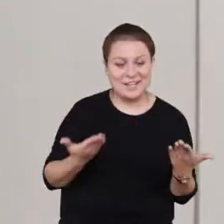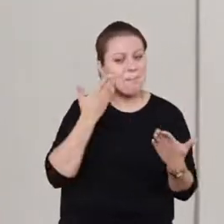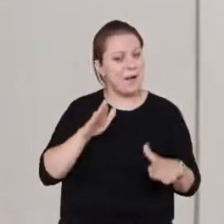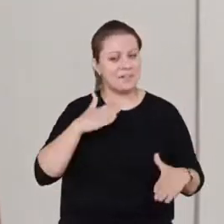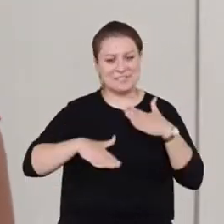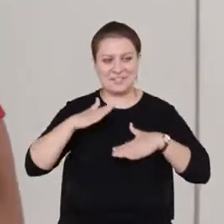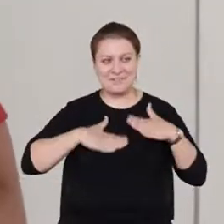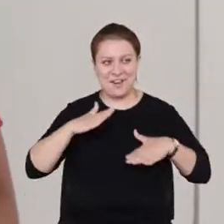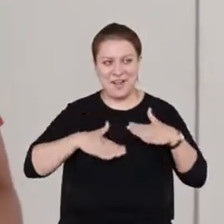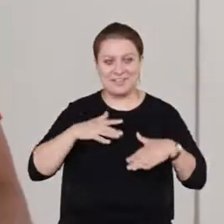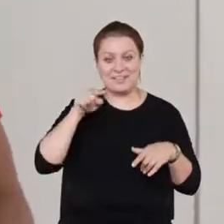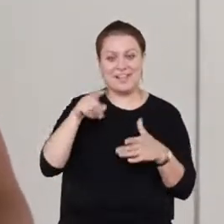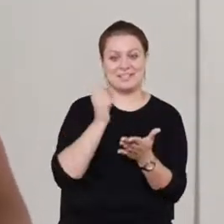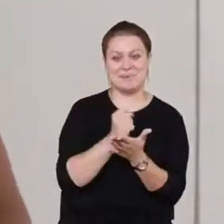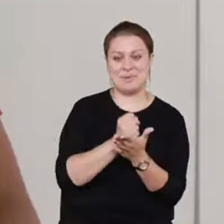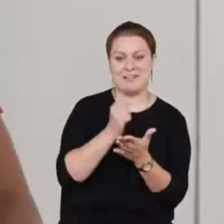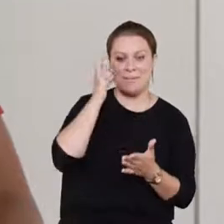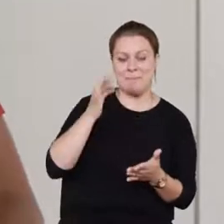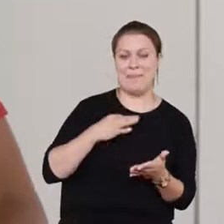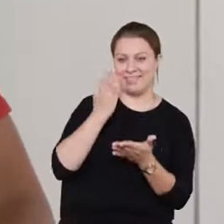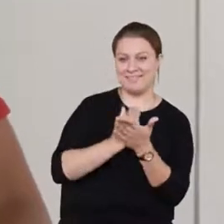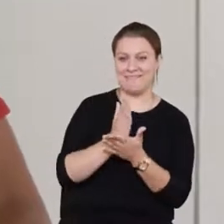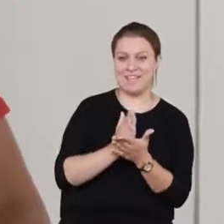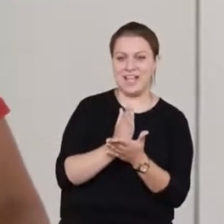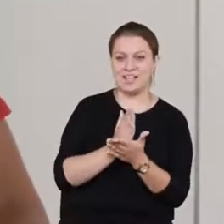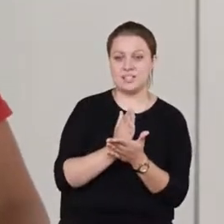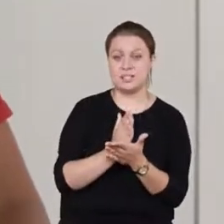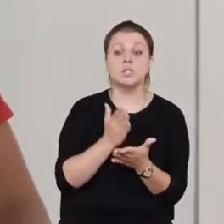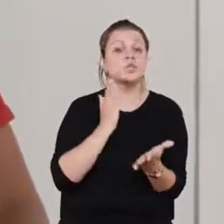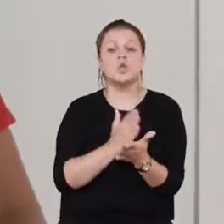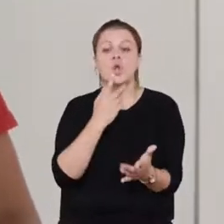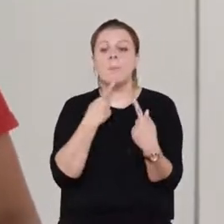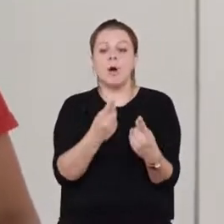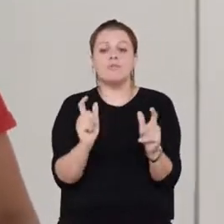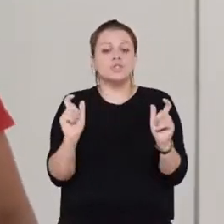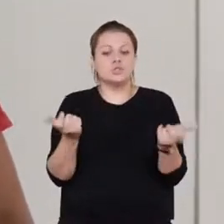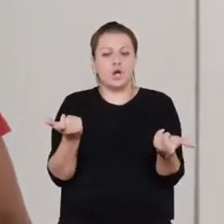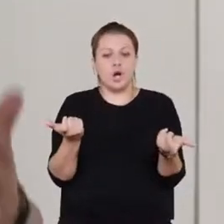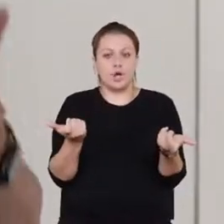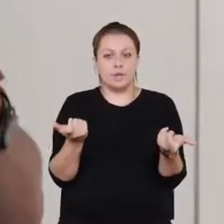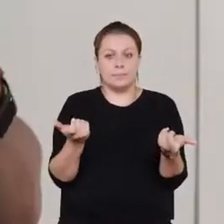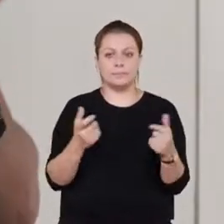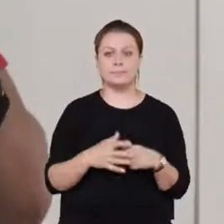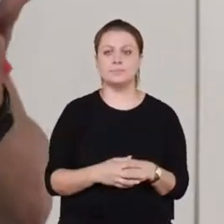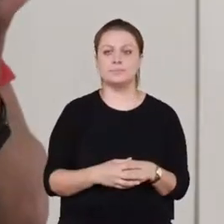w tej sprawie. Ja mogę tylko powiedzieć,